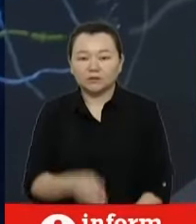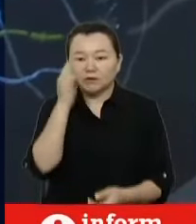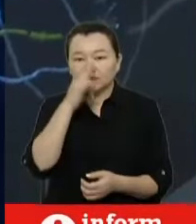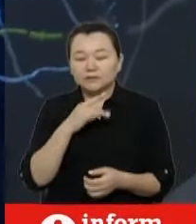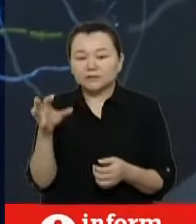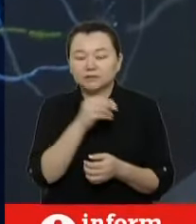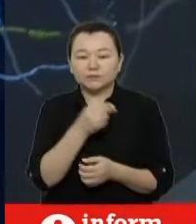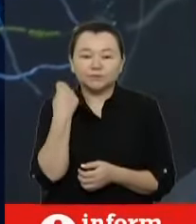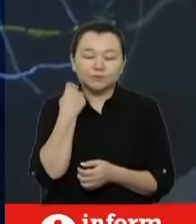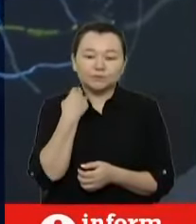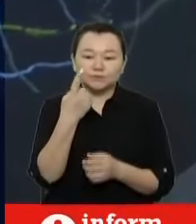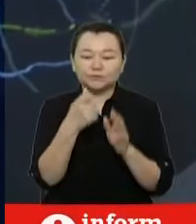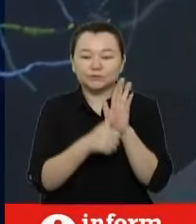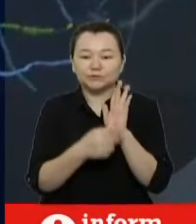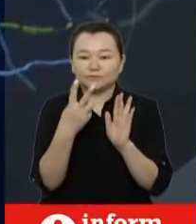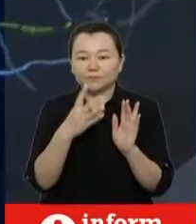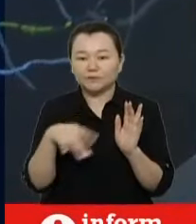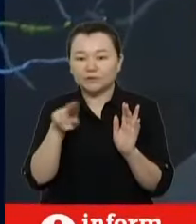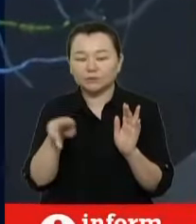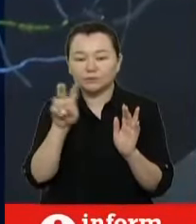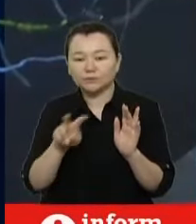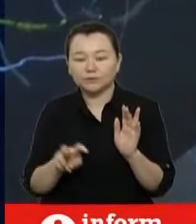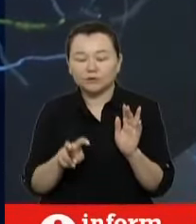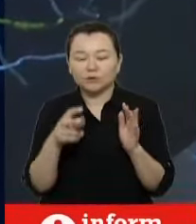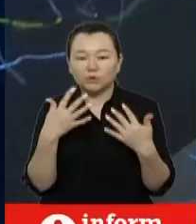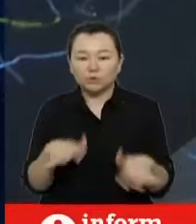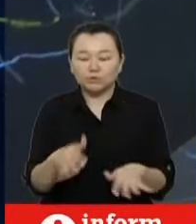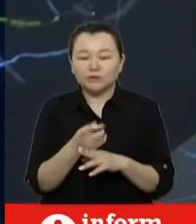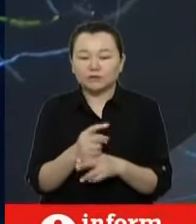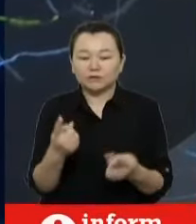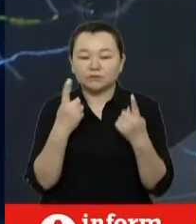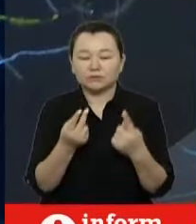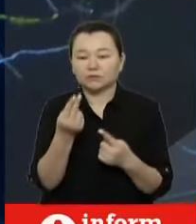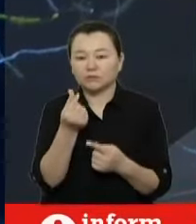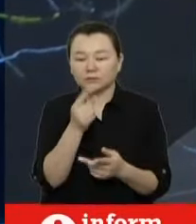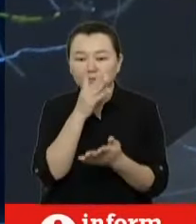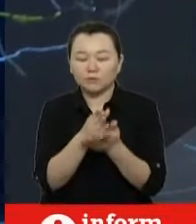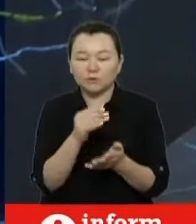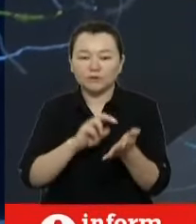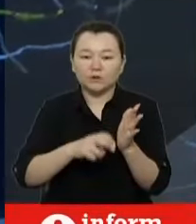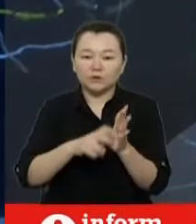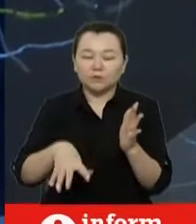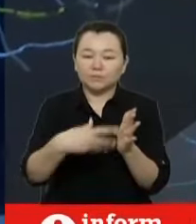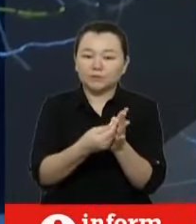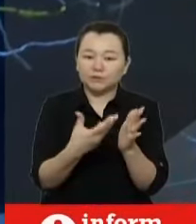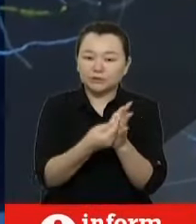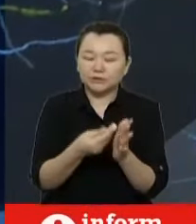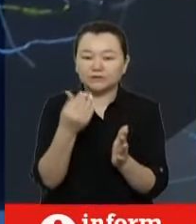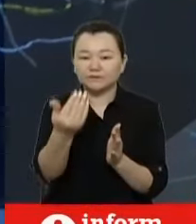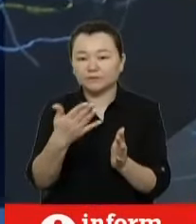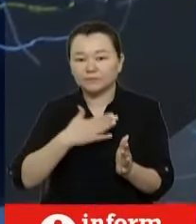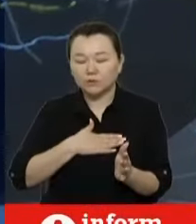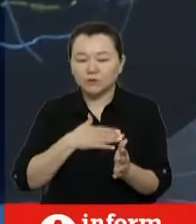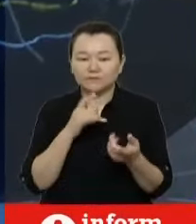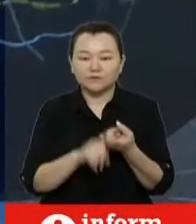Қазақстанның сыртқы қарызы 162 миллиард долларға жеткен. Бірақ бұл қомақты соманың тікелей салық төлеушілерге, яғни сіз бен бізге